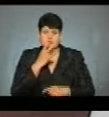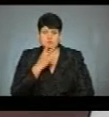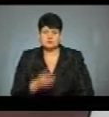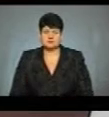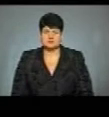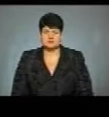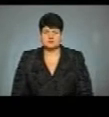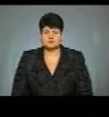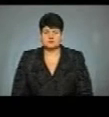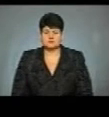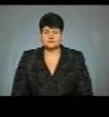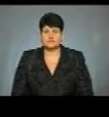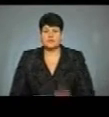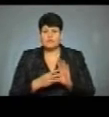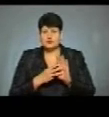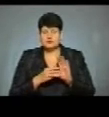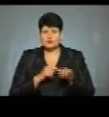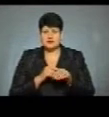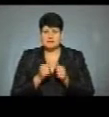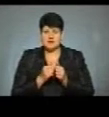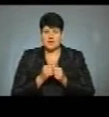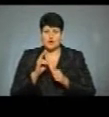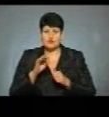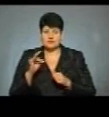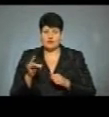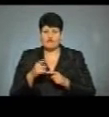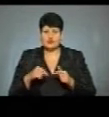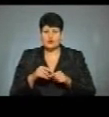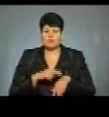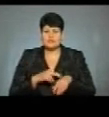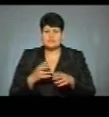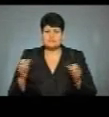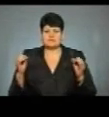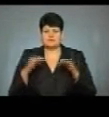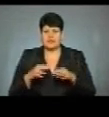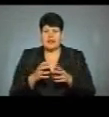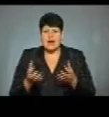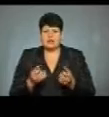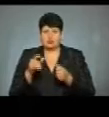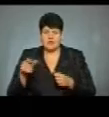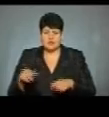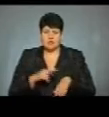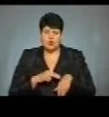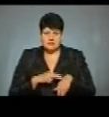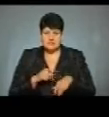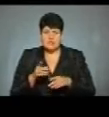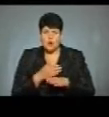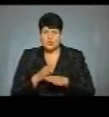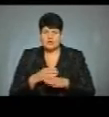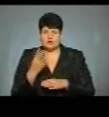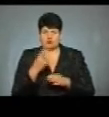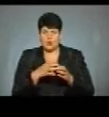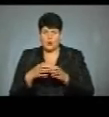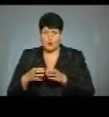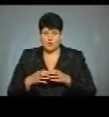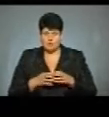далі. О 8-й годині біля Козівського відділку поліції зібралися рятувальники, поліцейські та нацгвардійці. Їх розділили на